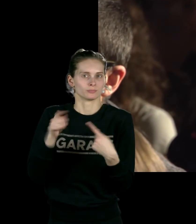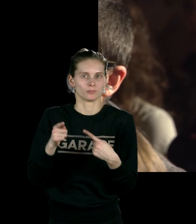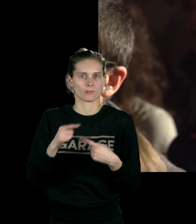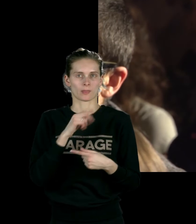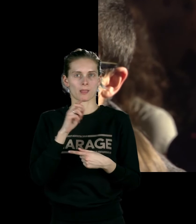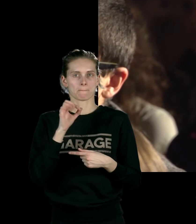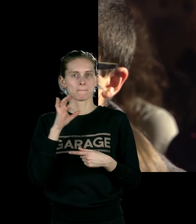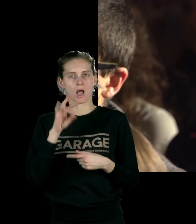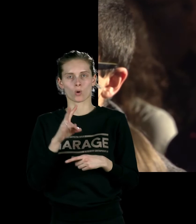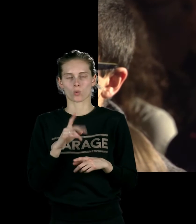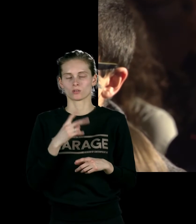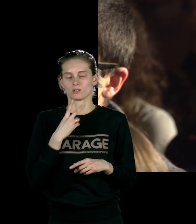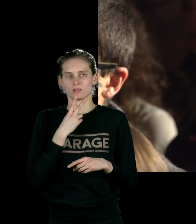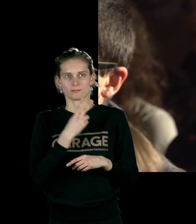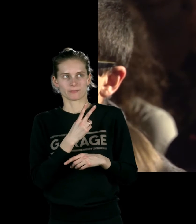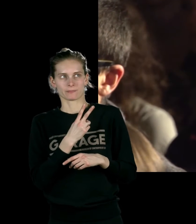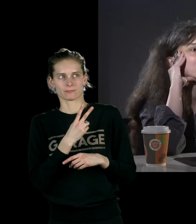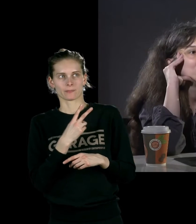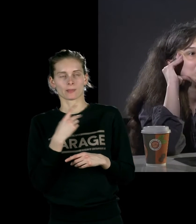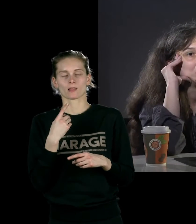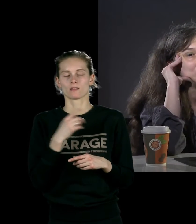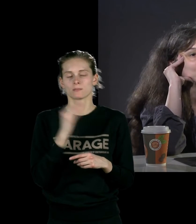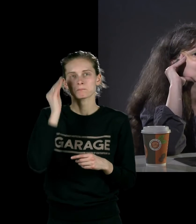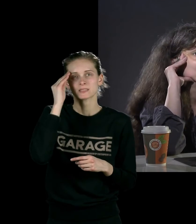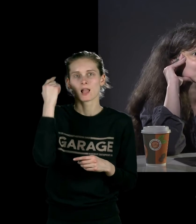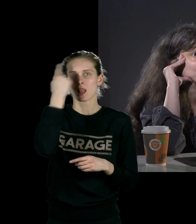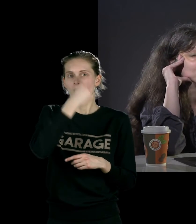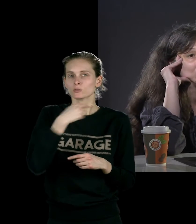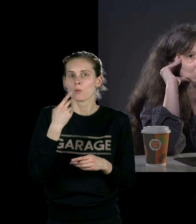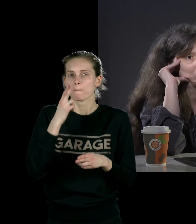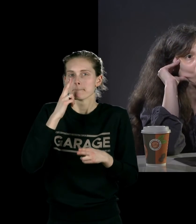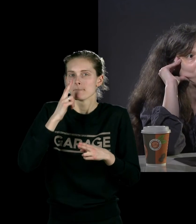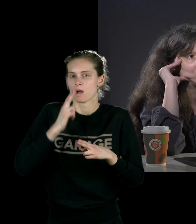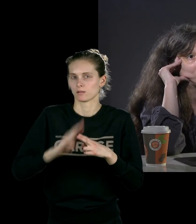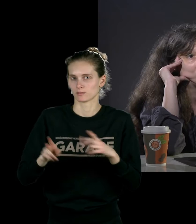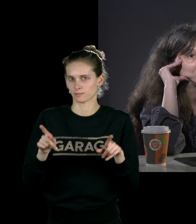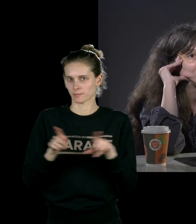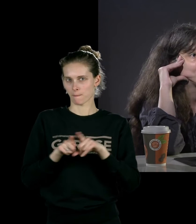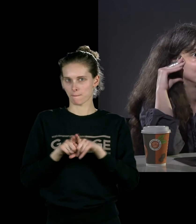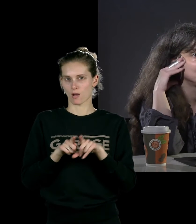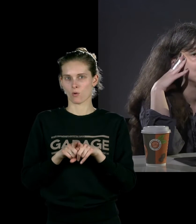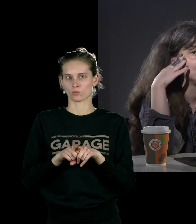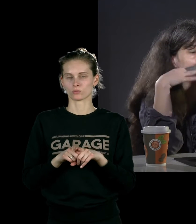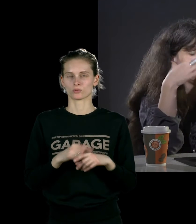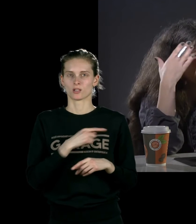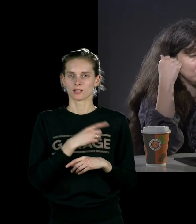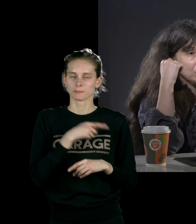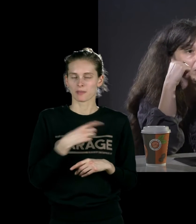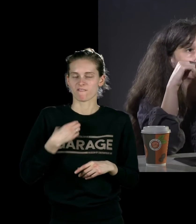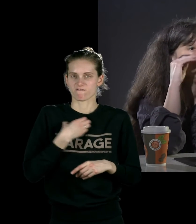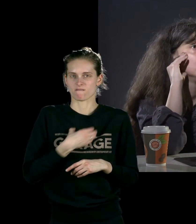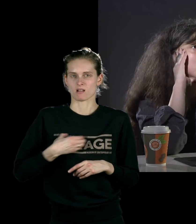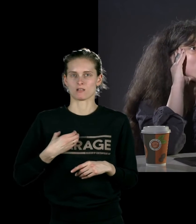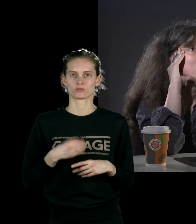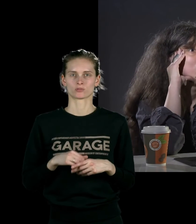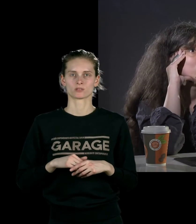Бэкона, наверное, было понятие там, потери лица и несоответствие неким социальным нормам, да, было достаточно важным и в том, что